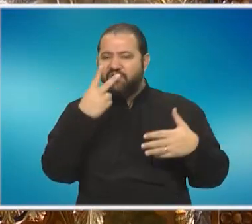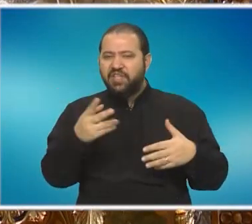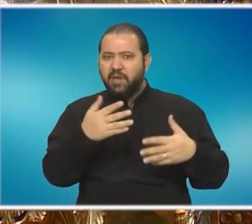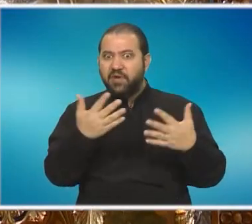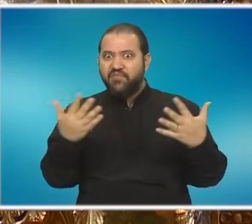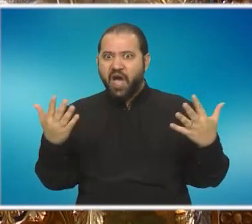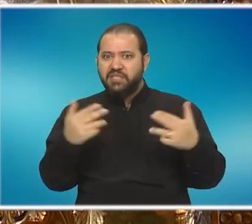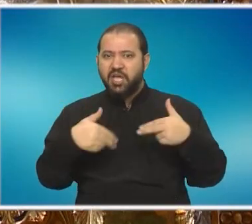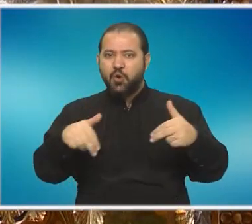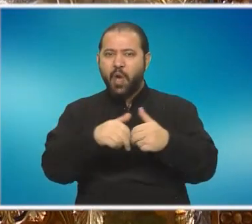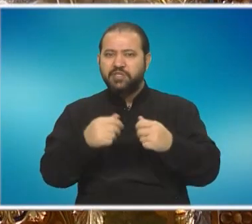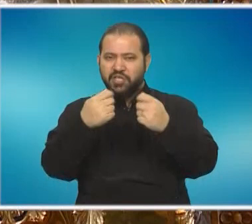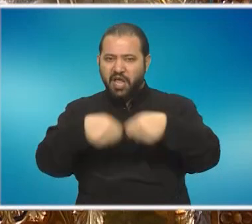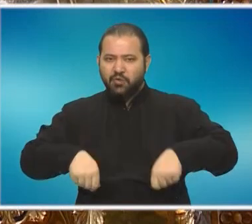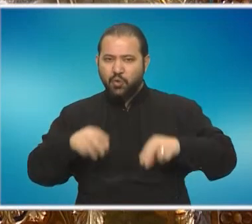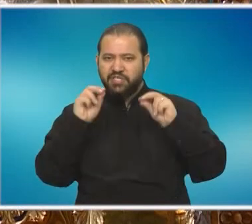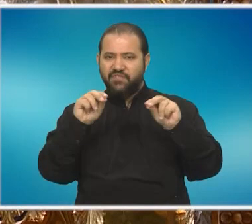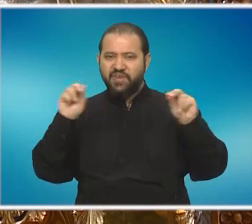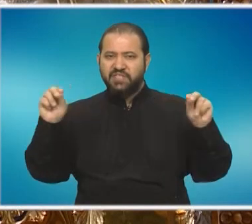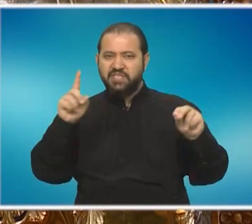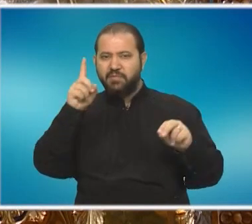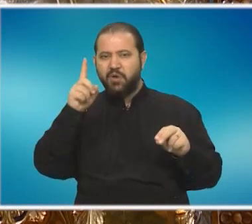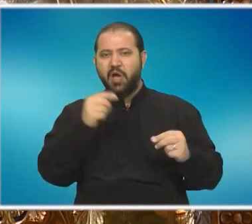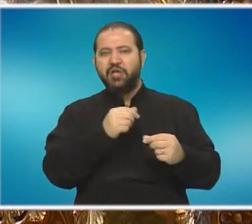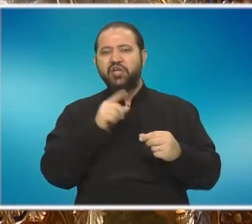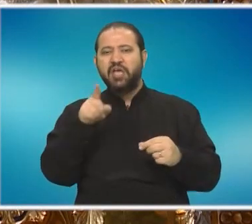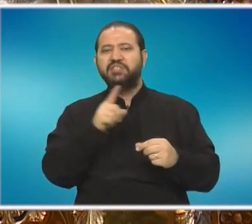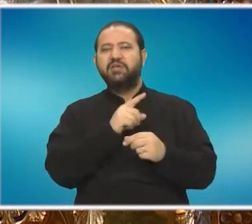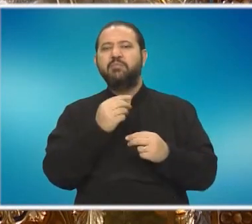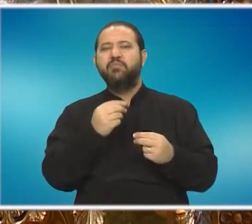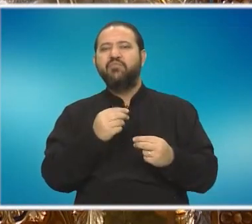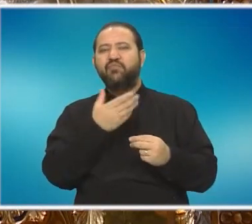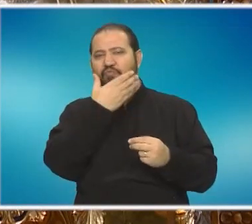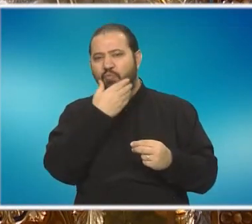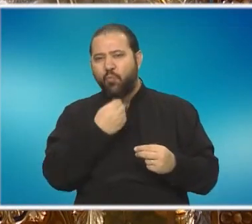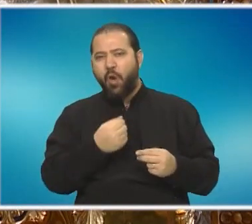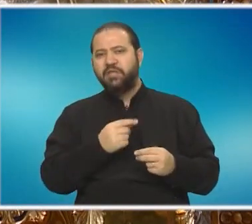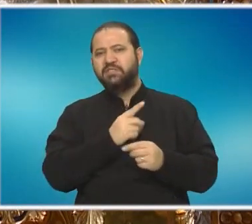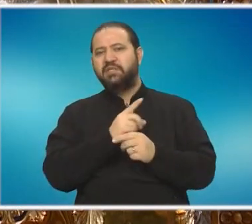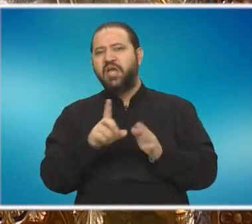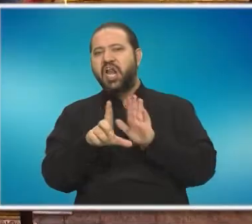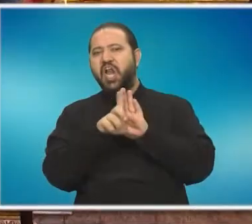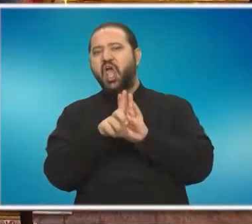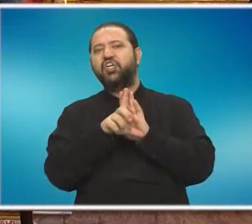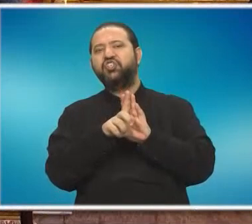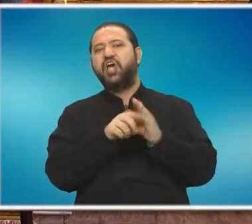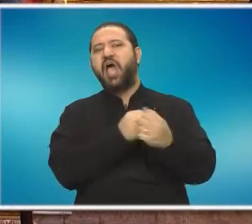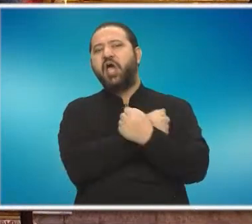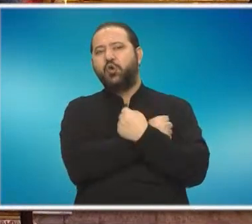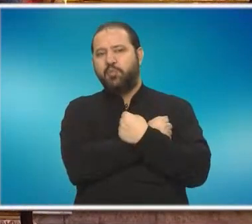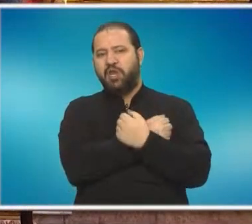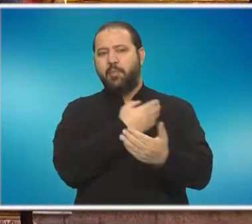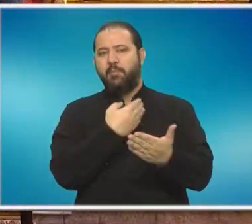aceștia învățăm o lecție a iubirii, o iubire pentru viață până la urmă, pentru